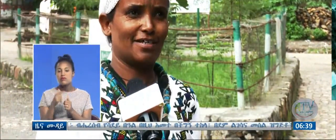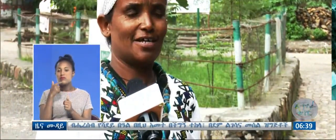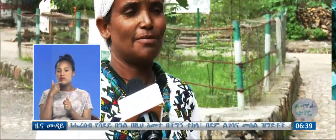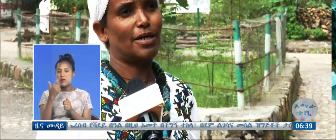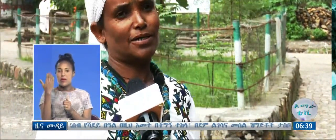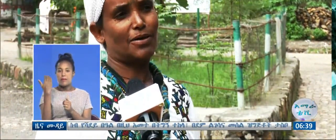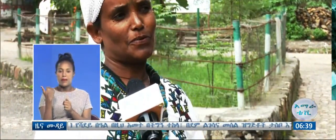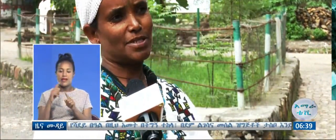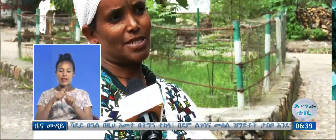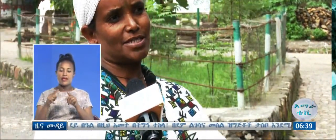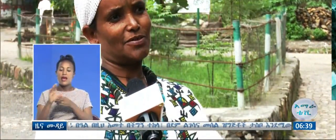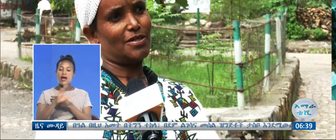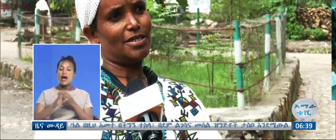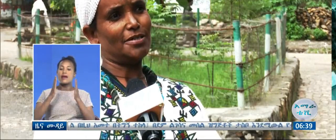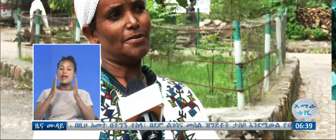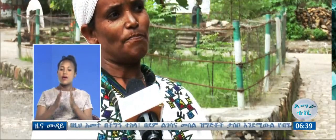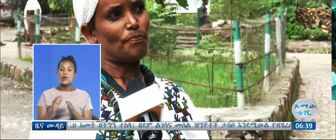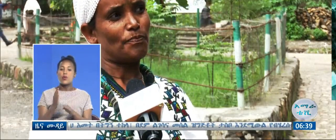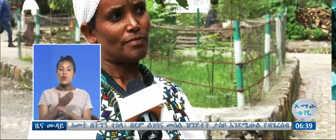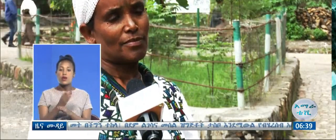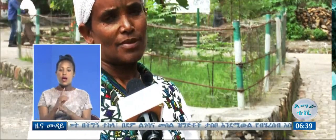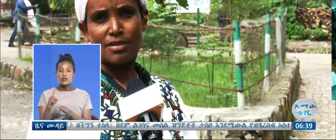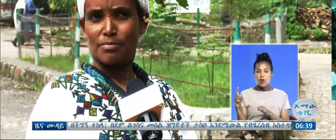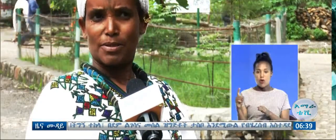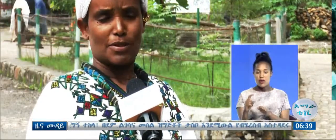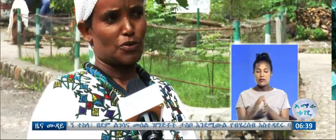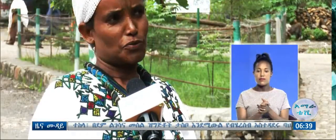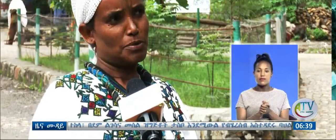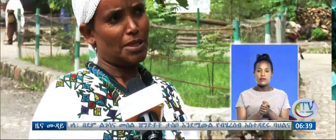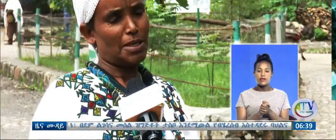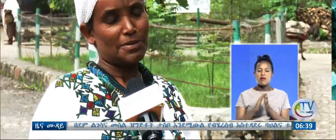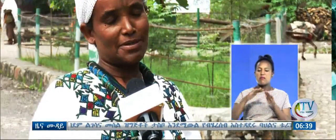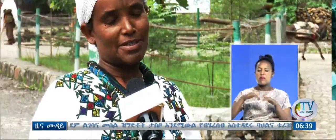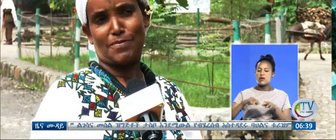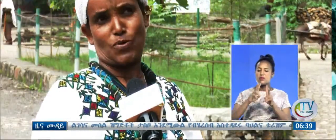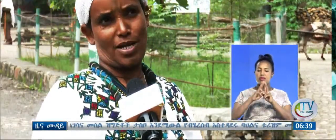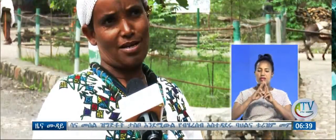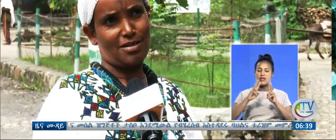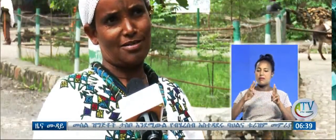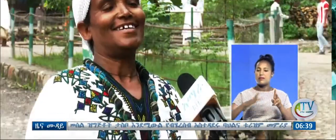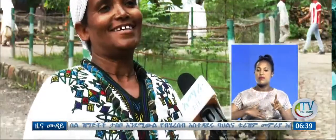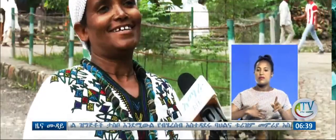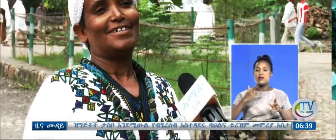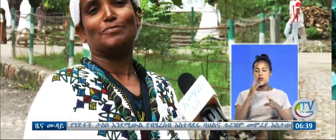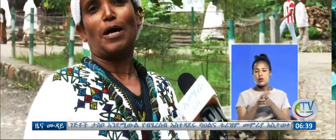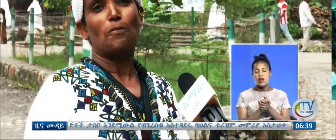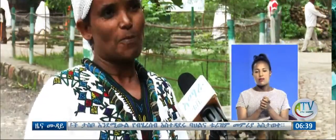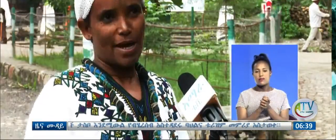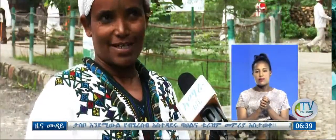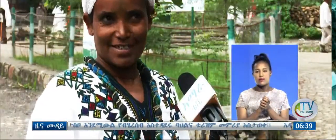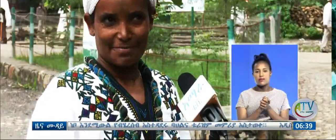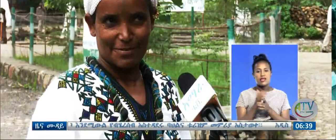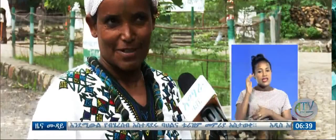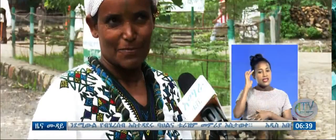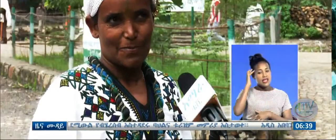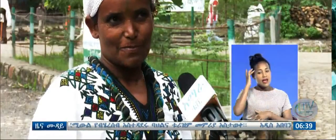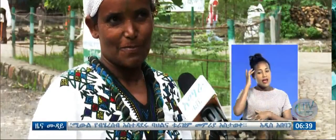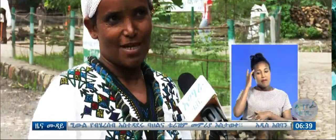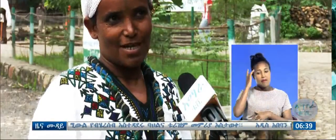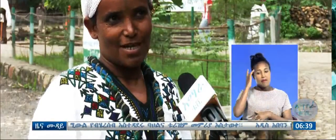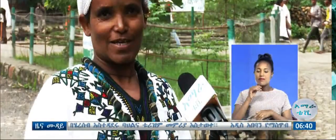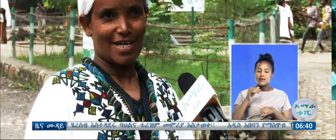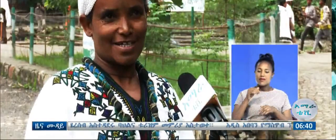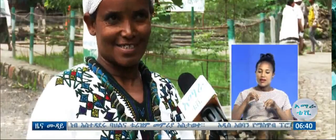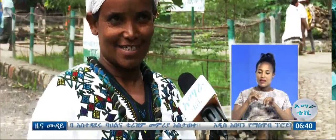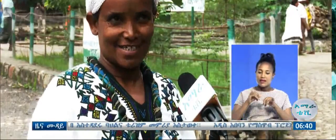ነበረ። በሀገራዊ ጉዳይ ስለሆነ በመቅረቱ በጣም ተሰምቶናል። ማሞ ማይቀርም ከርሞ